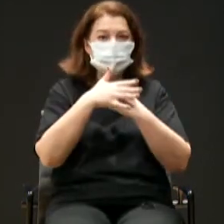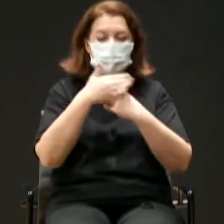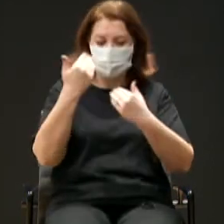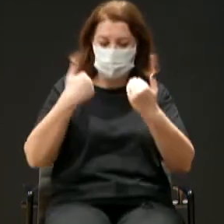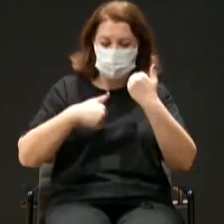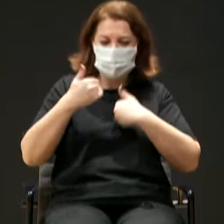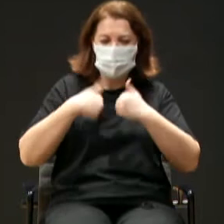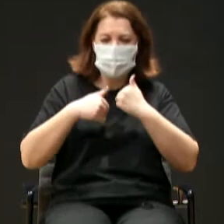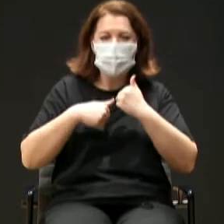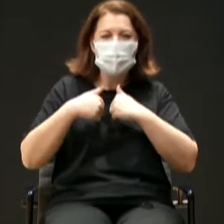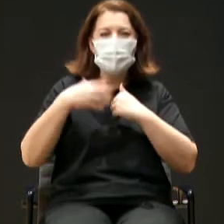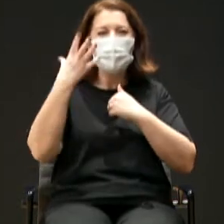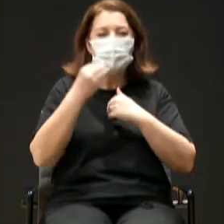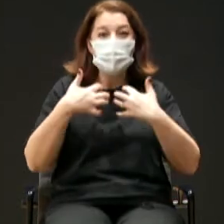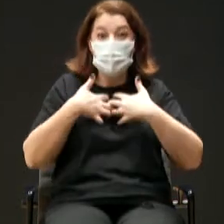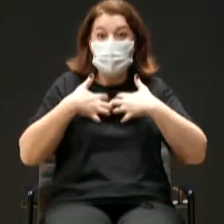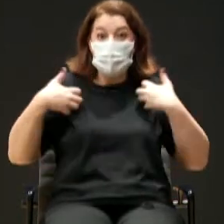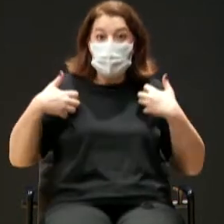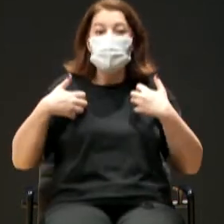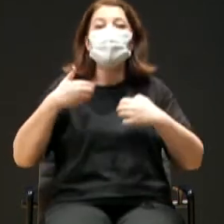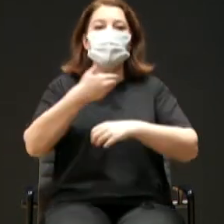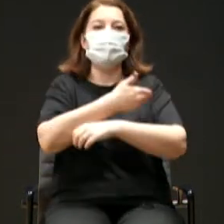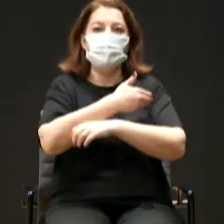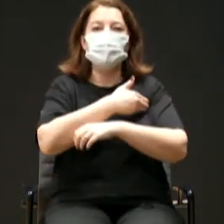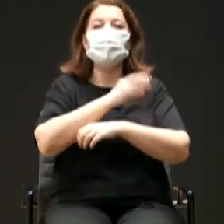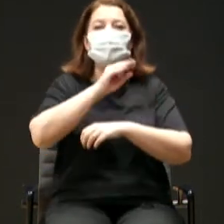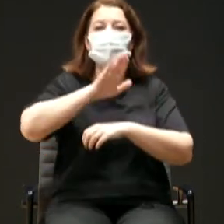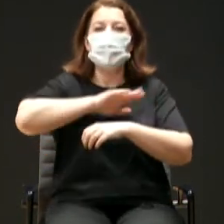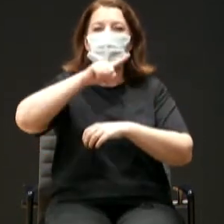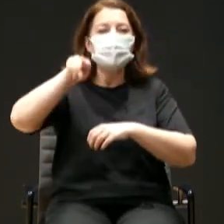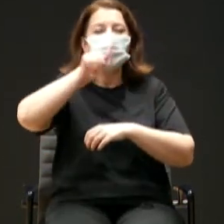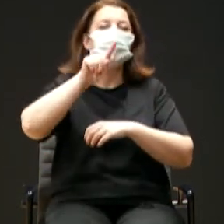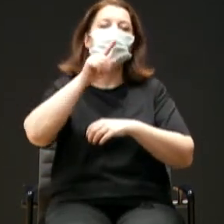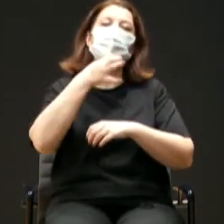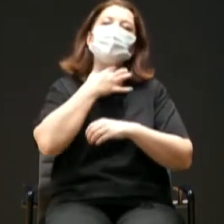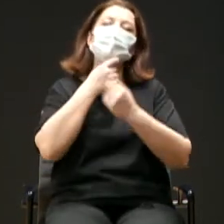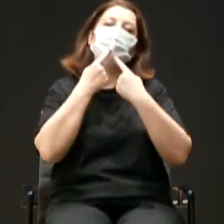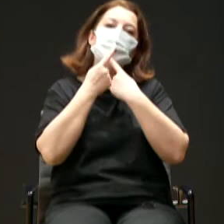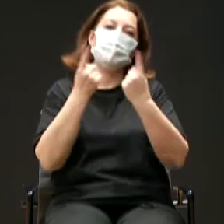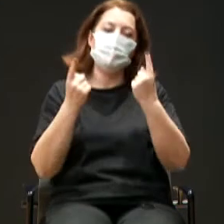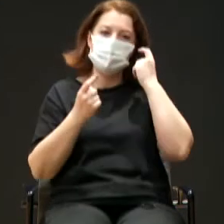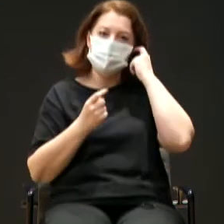almış olan kahraman vatan evlatlarına şükranlarımızı sunuyoruz.